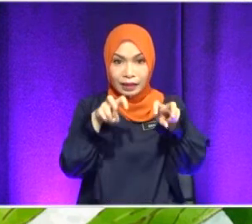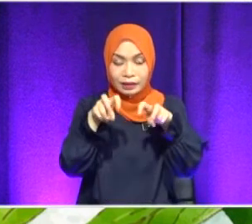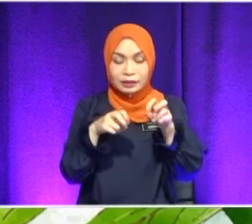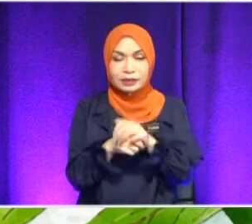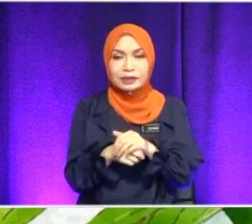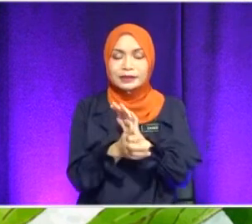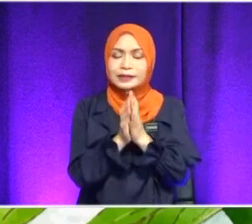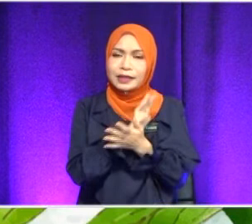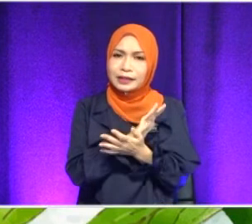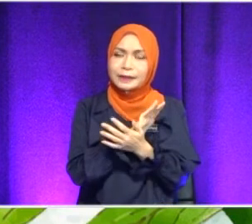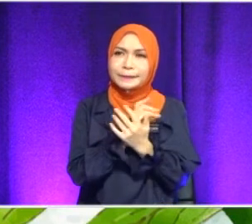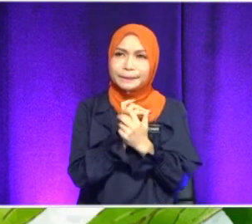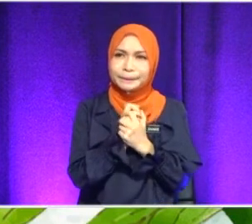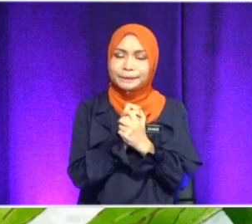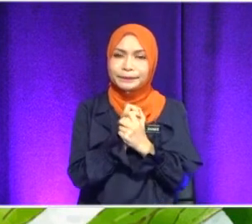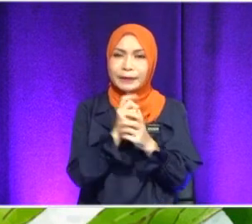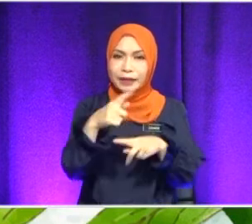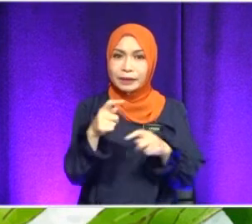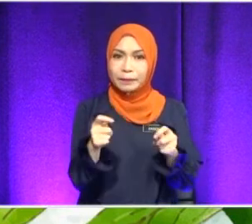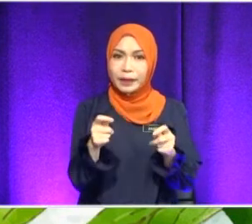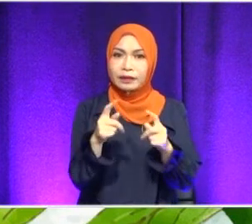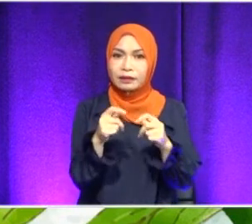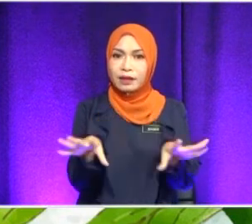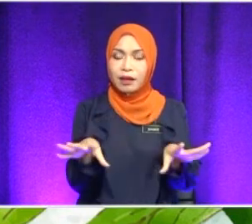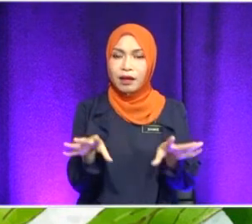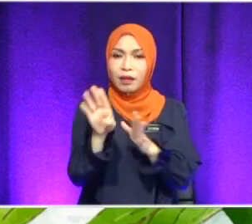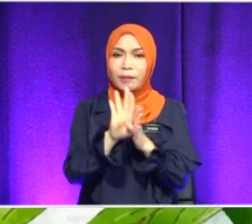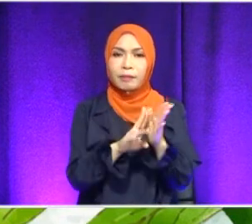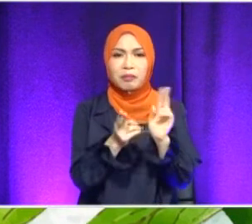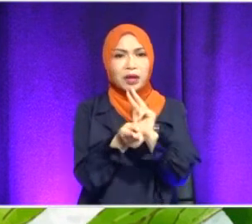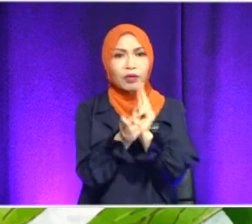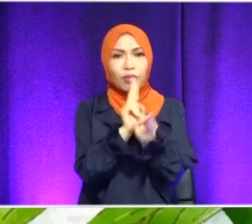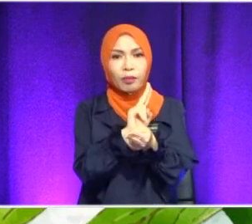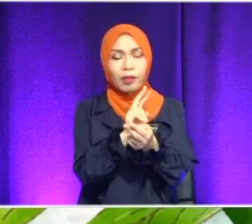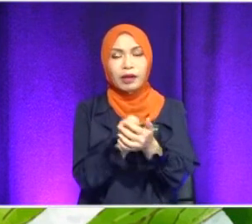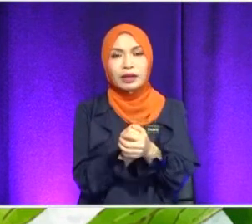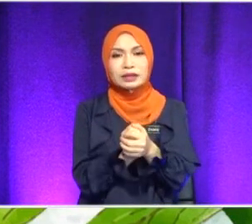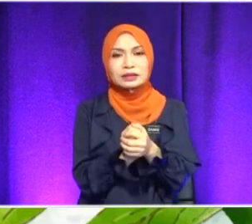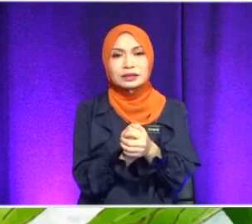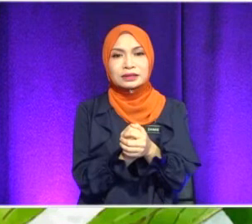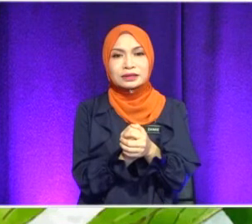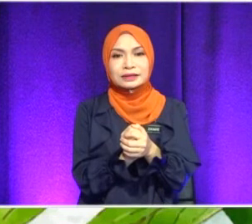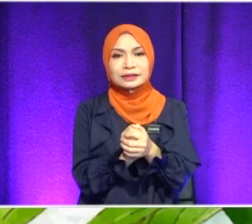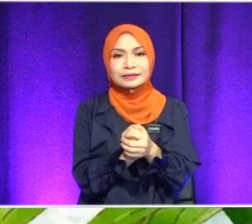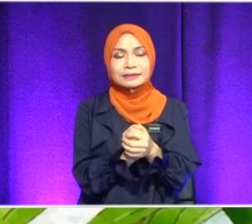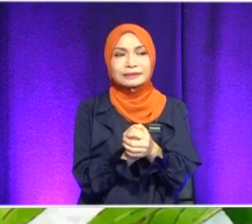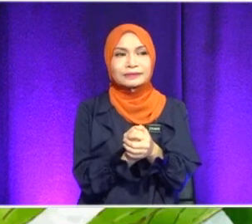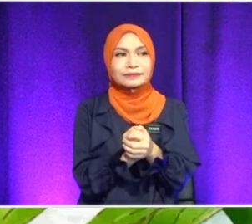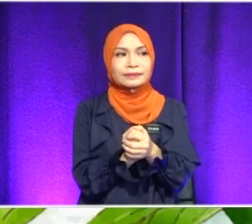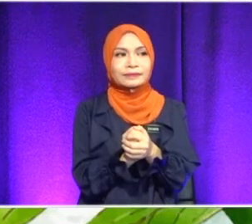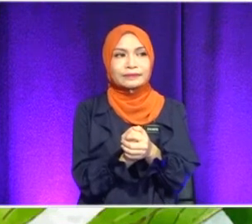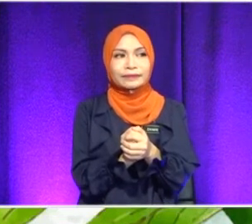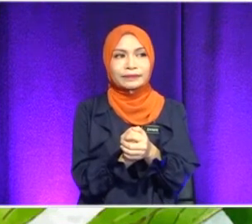telah berubah pakai kemudian kita perlu tahu tentang pokok tidak gudangpoker ini tumbuhan jenis apel Oke